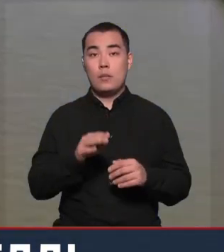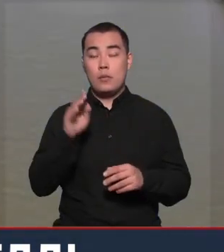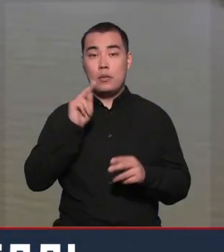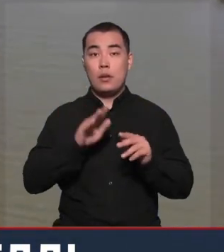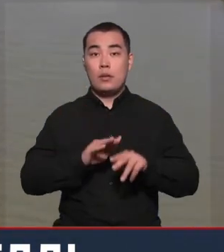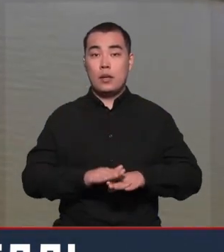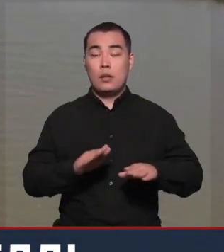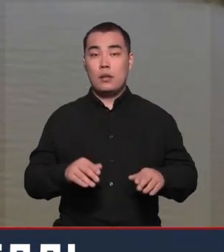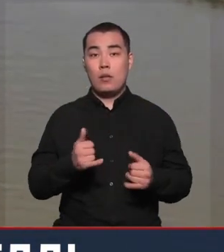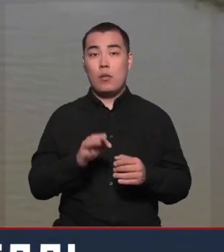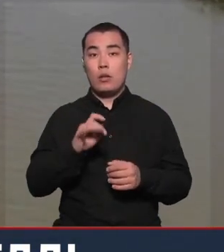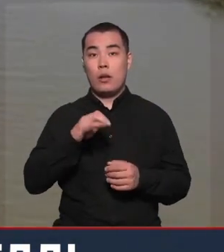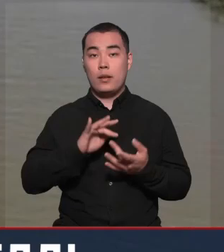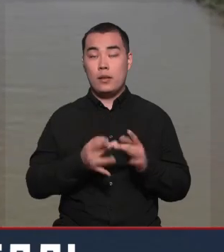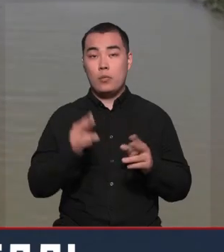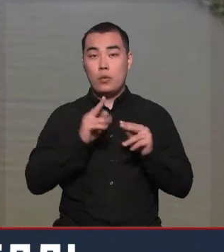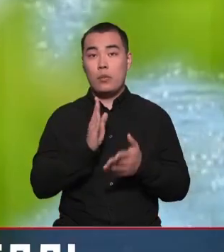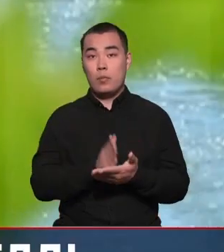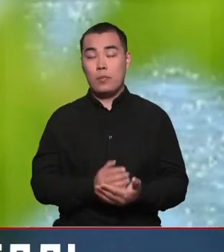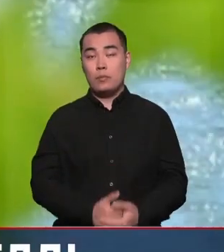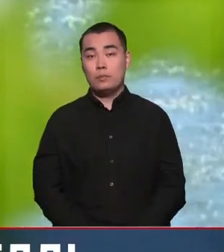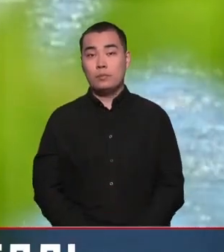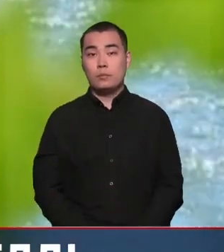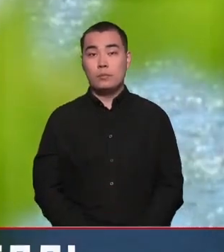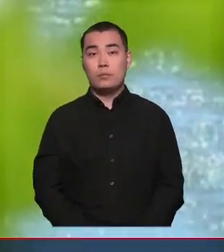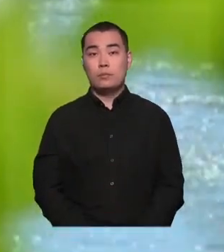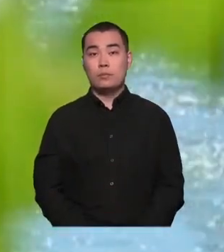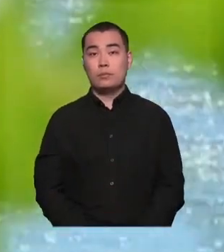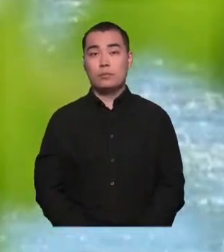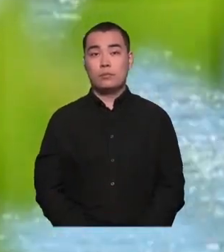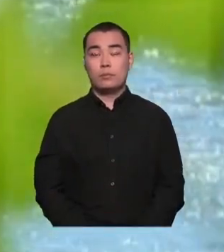қашықтан оқып жатыр. Аслан Иса, Жұлдыз Қайрат, Нұрбек Шайден, Жібек Жолы, Атырау облысынан.